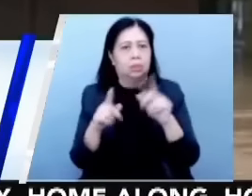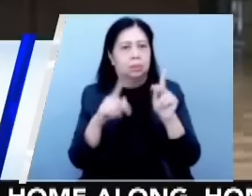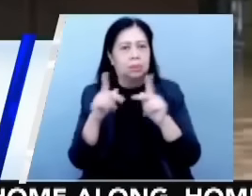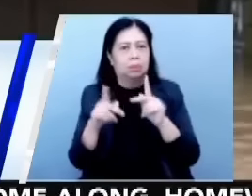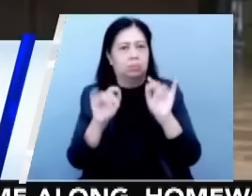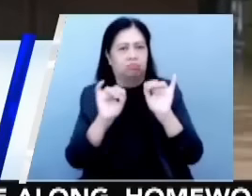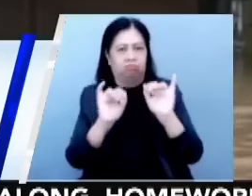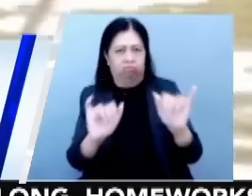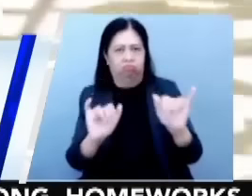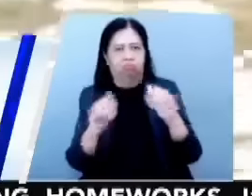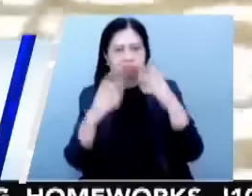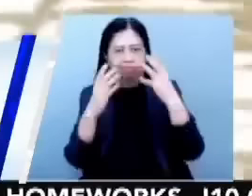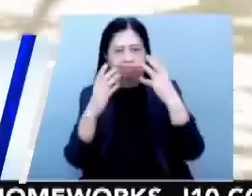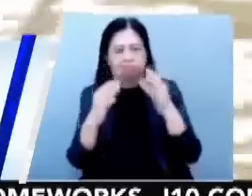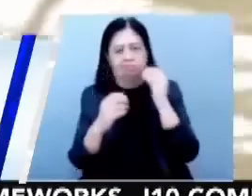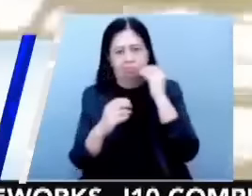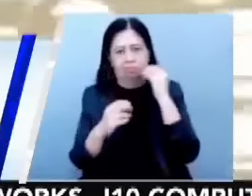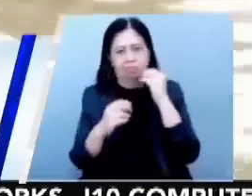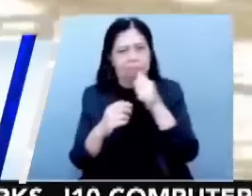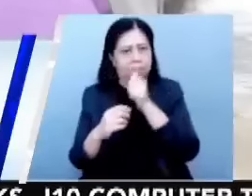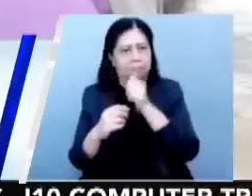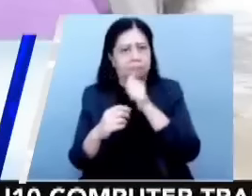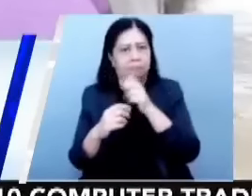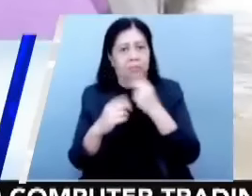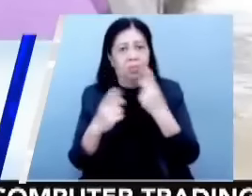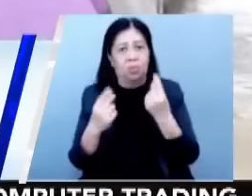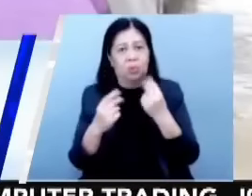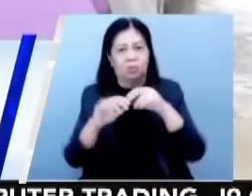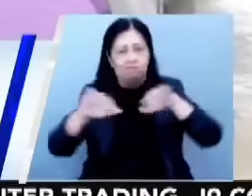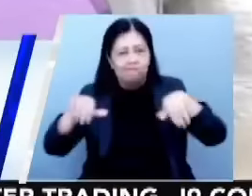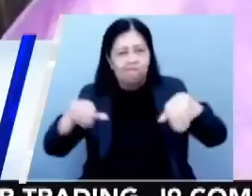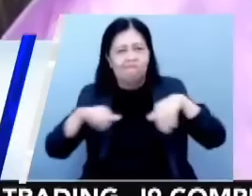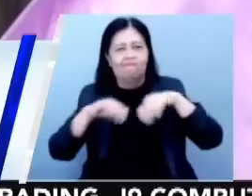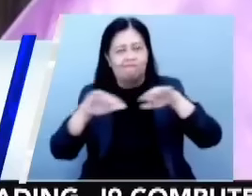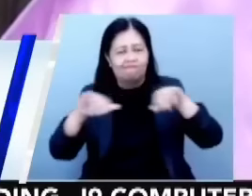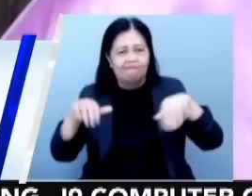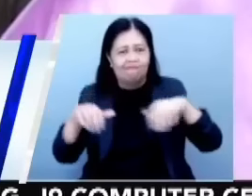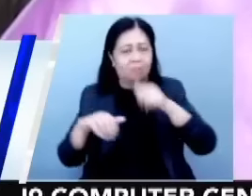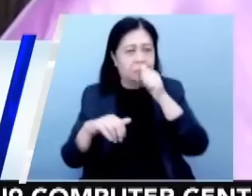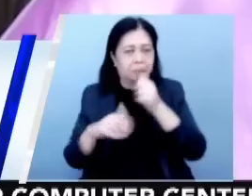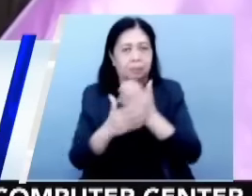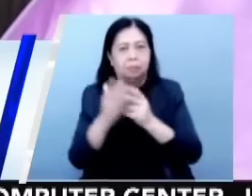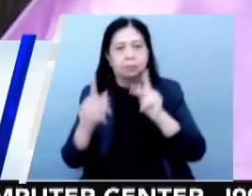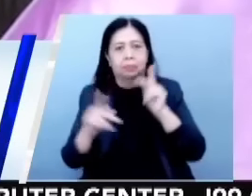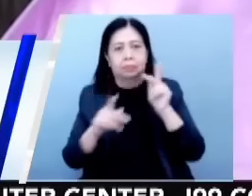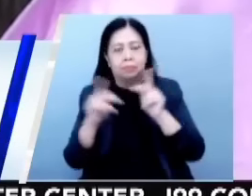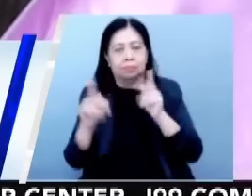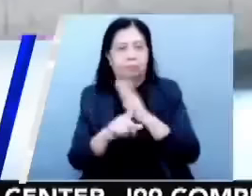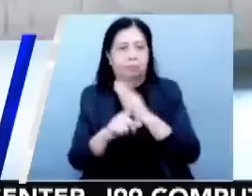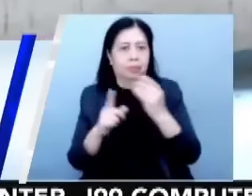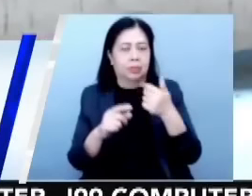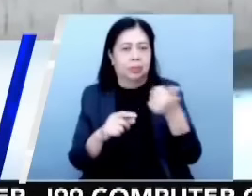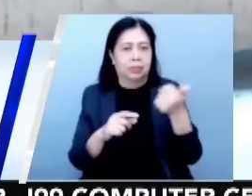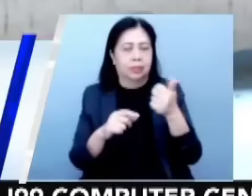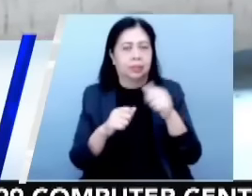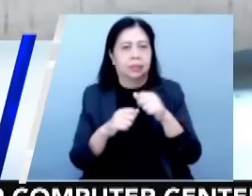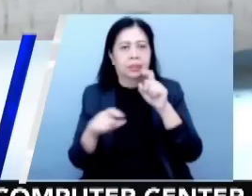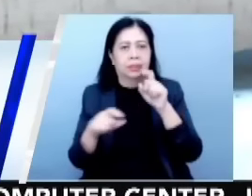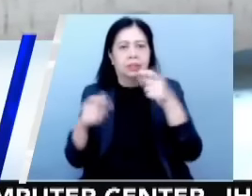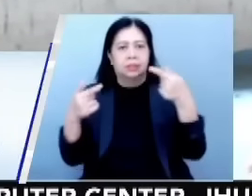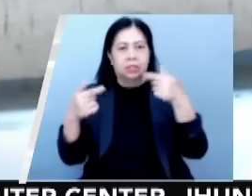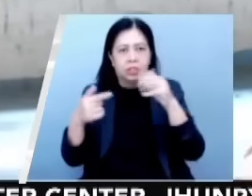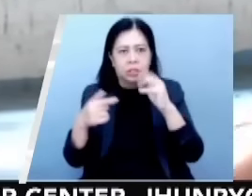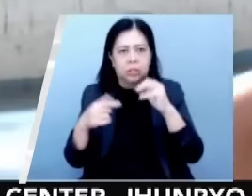mga bahay at nag-swimming na lang. Ang ibang residente naman, sa barangay Jim pansamantalang nanunuluyan. Si Tatay